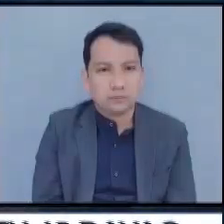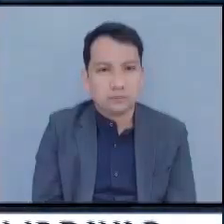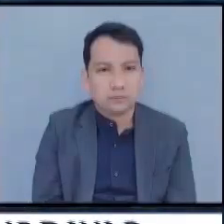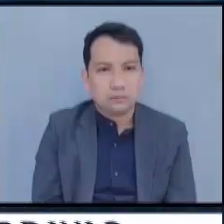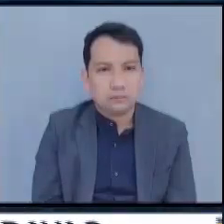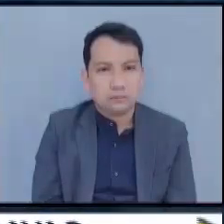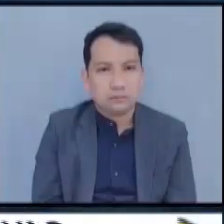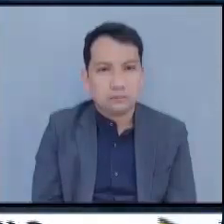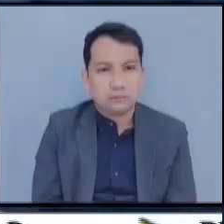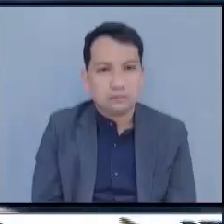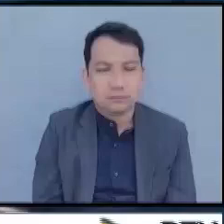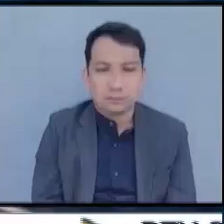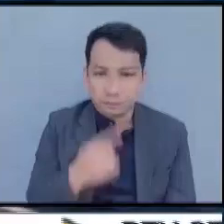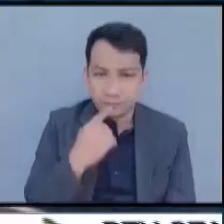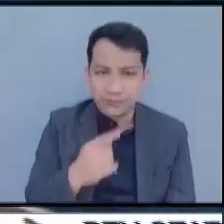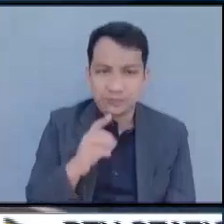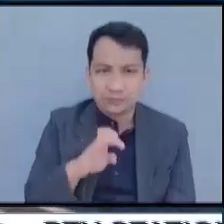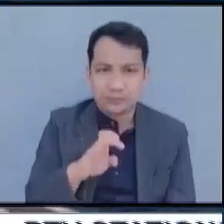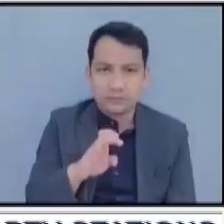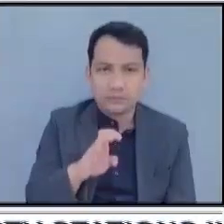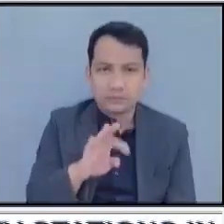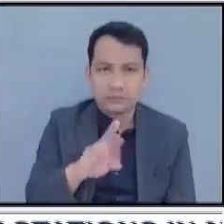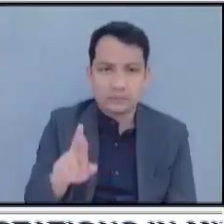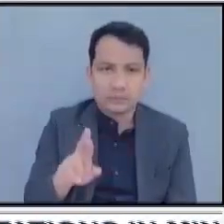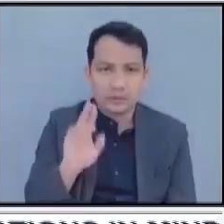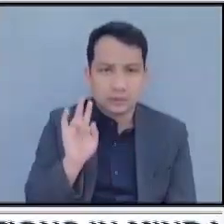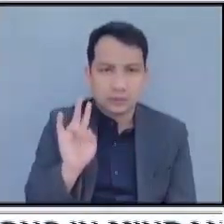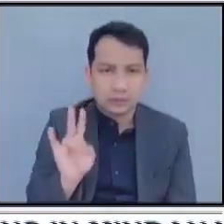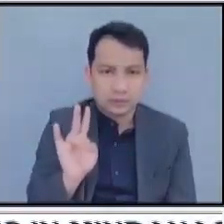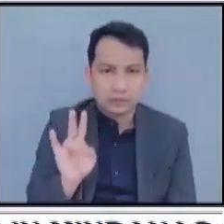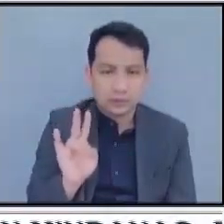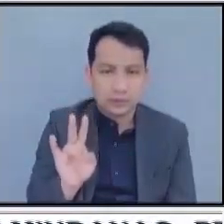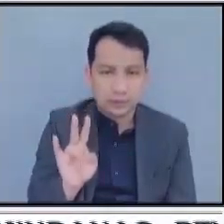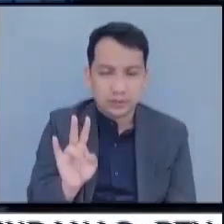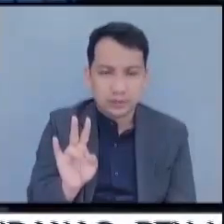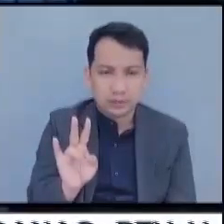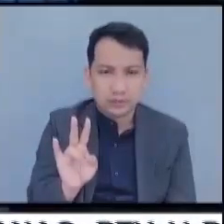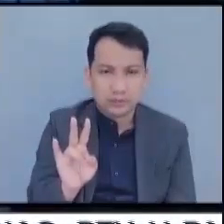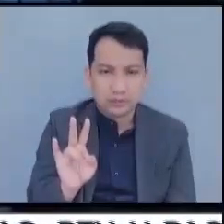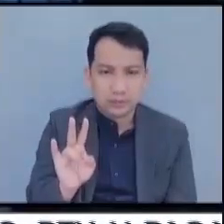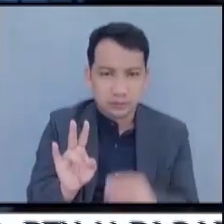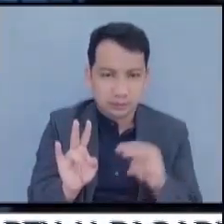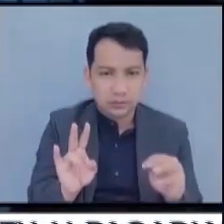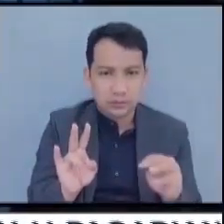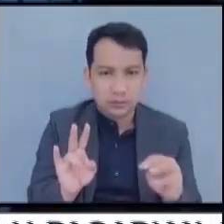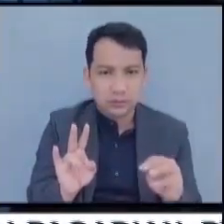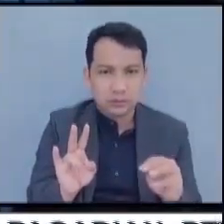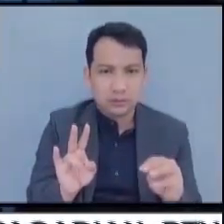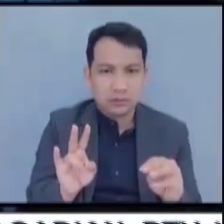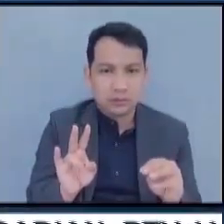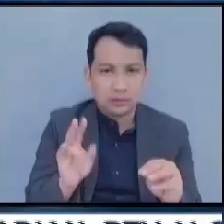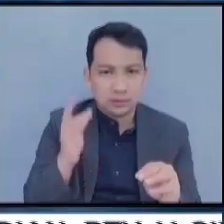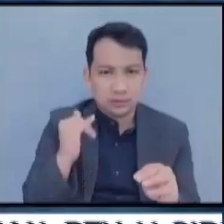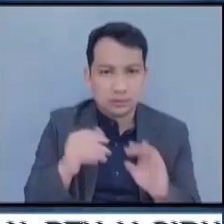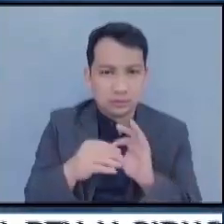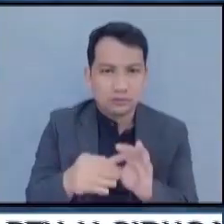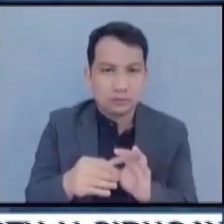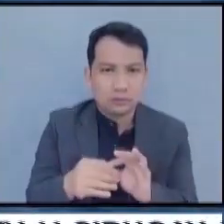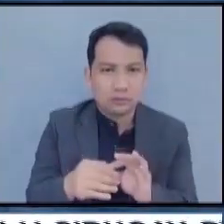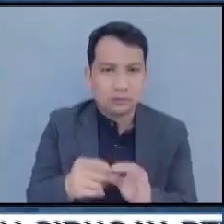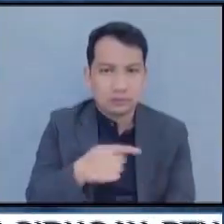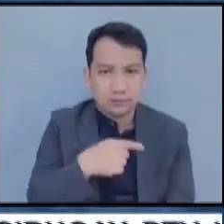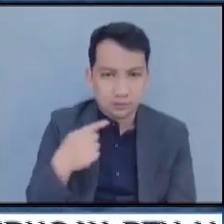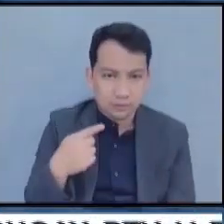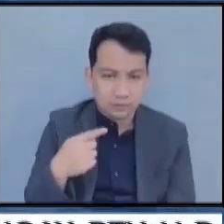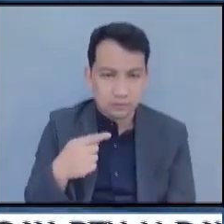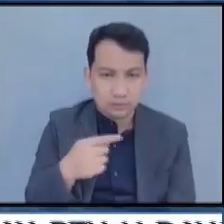Ayon sa BIFAR, nasa 70 meters ang pinakamalapit ng CCG mula sa BRP Tamblot. Bukod pa rito ang nasa dalawang Chinese Maritime Militia